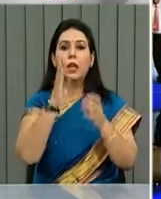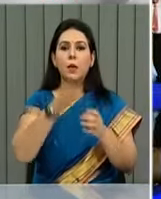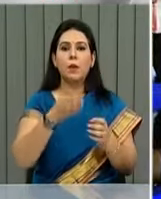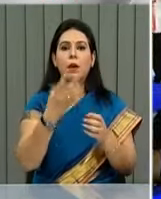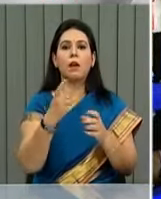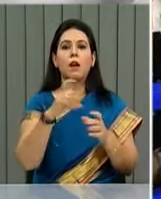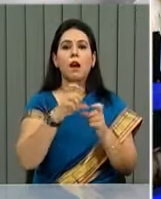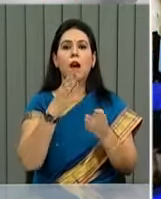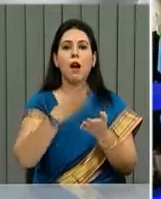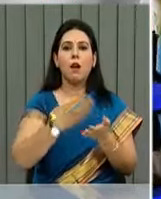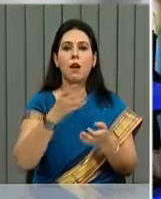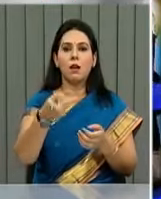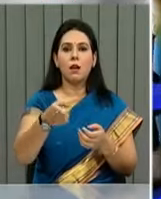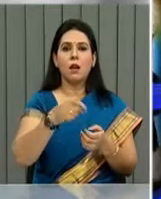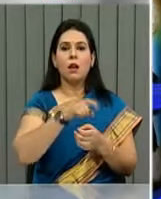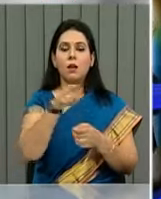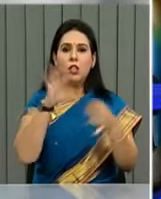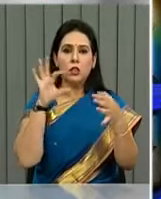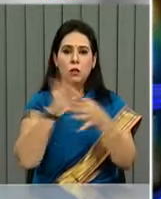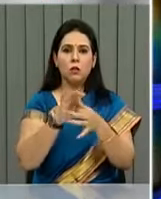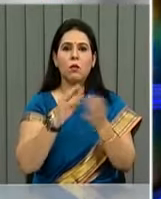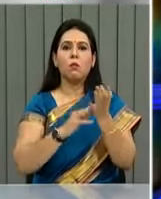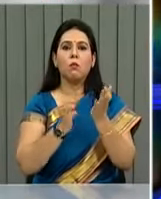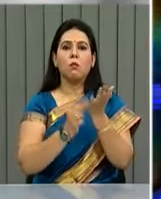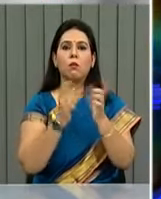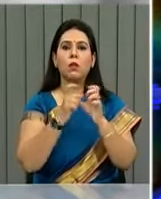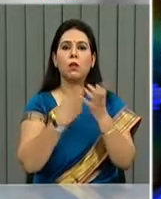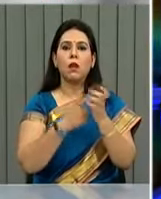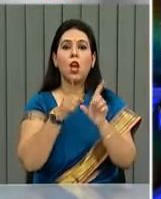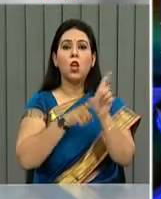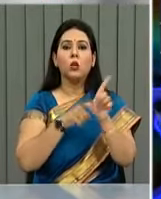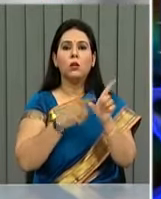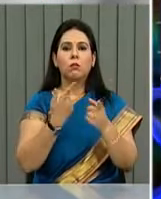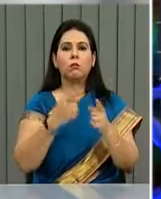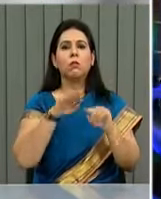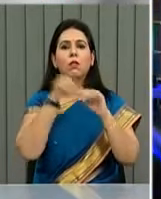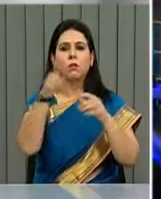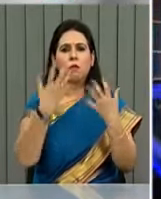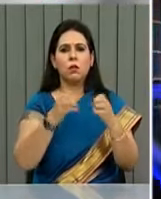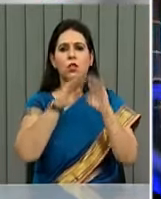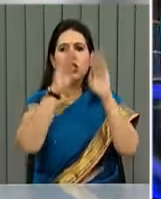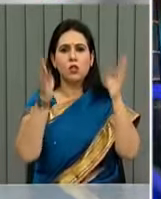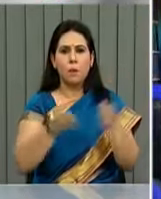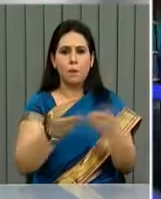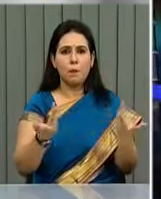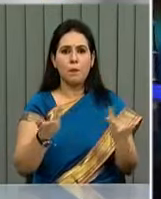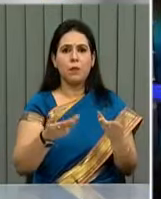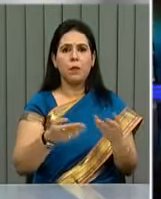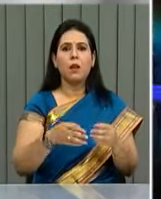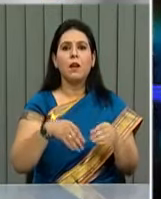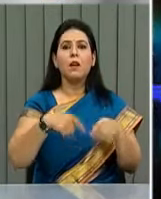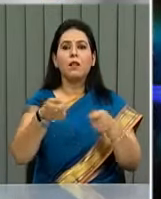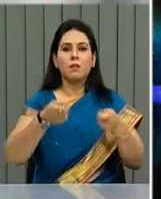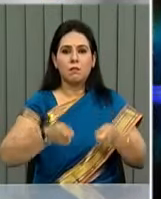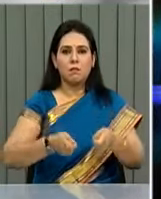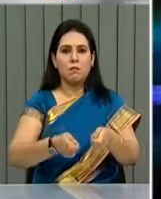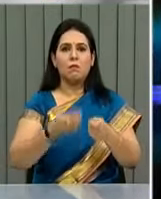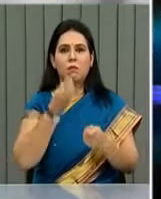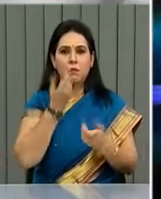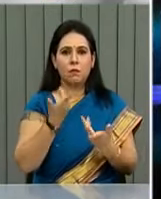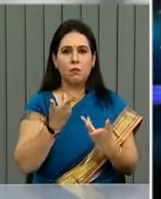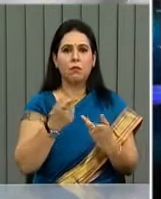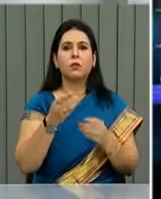हमने जोड़ दिया मुद्रा योजना के साथ कि जो लोग अपनी दुकान, कोई सड़क के किनारे पर रेड़ी लगाना चाहे या